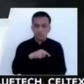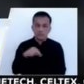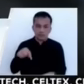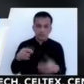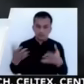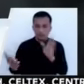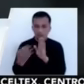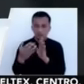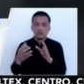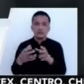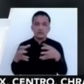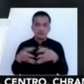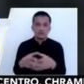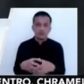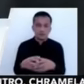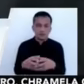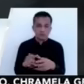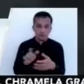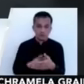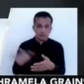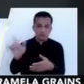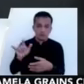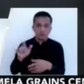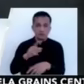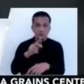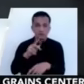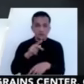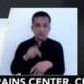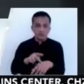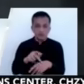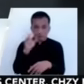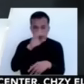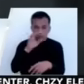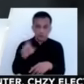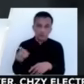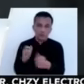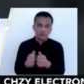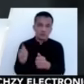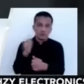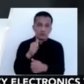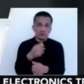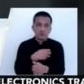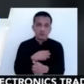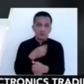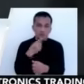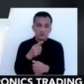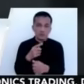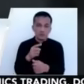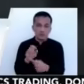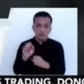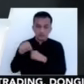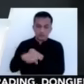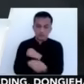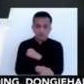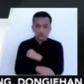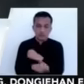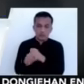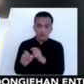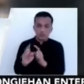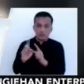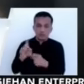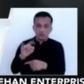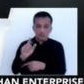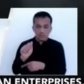sa pag-alis niya sa bansa nung pinaghahanap siya ng mga otoridad, sinabi ni Alice na sa dagat sila dumaan ni na Sheila at Wesley